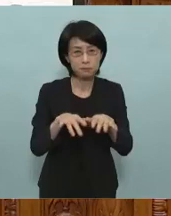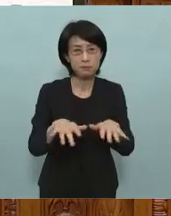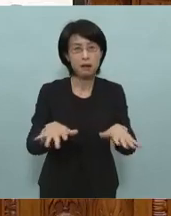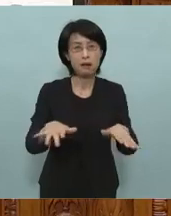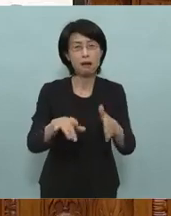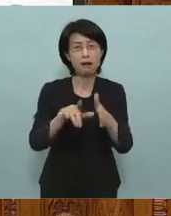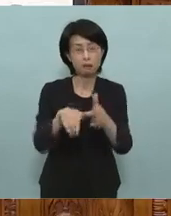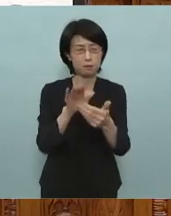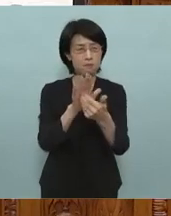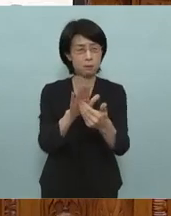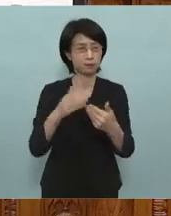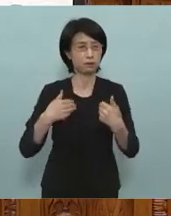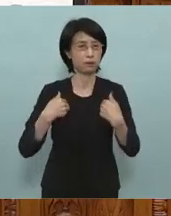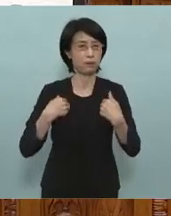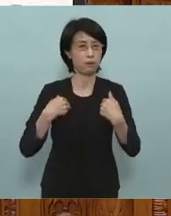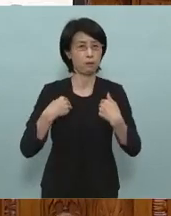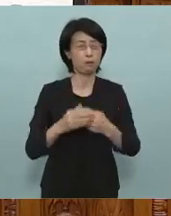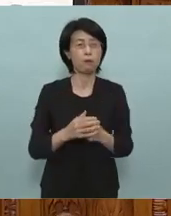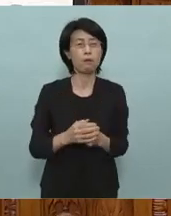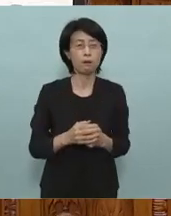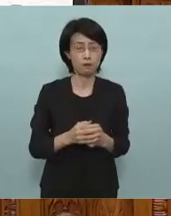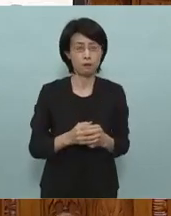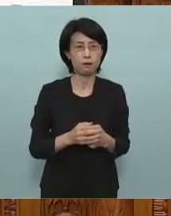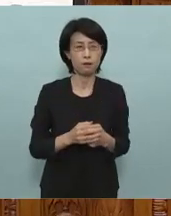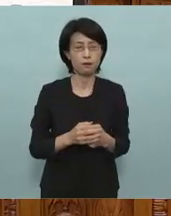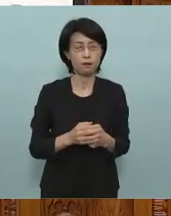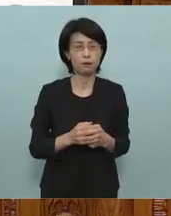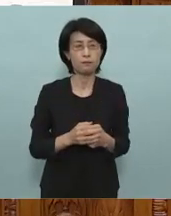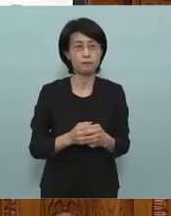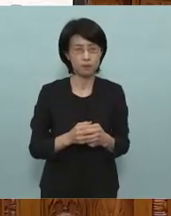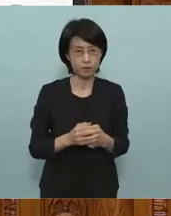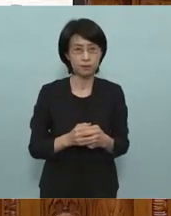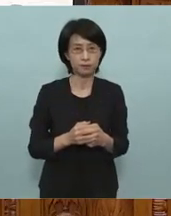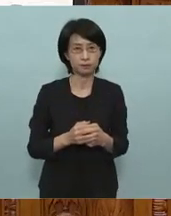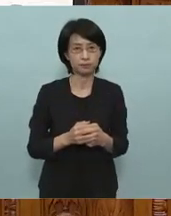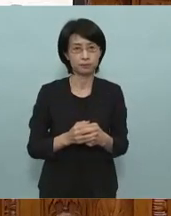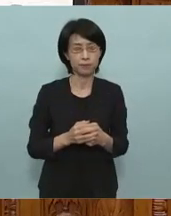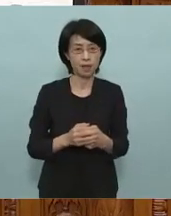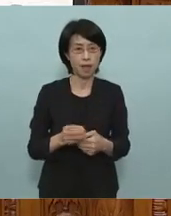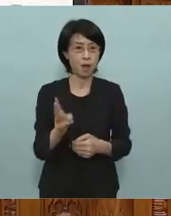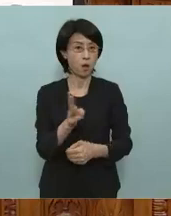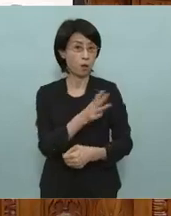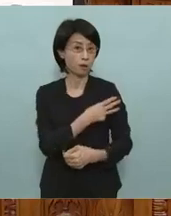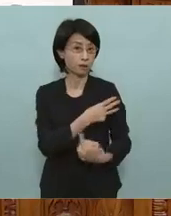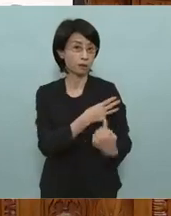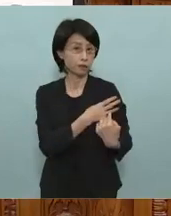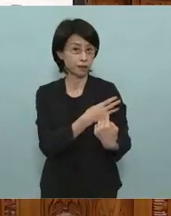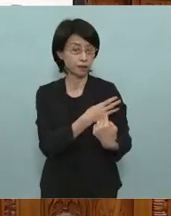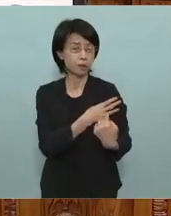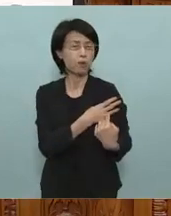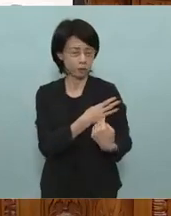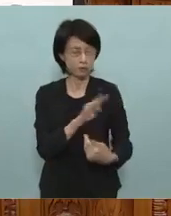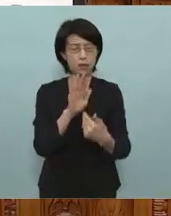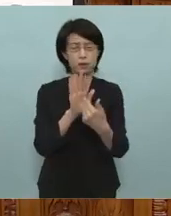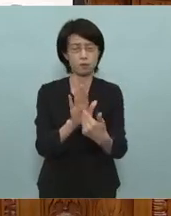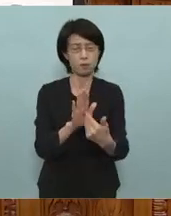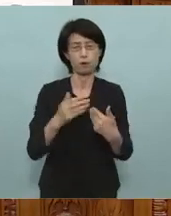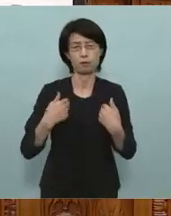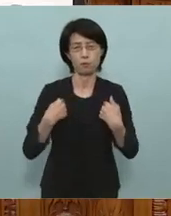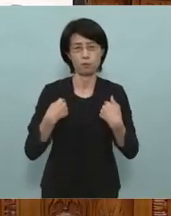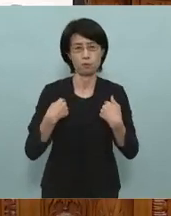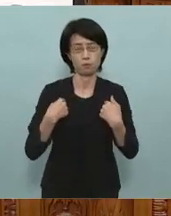したときの備えが重要となります何よりも重要なのはワクチンによる予防です